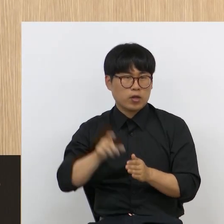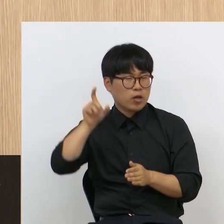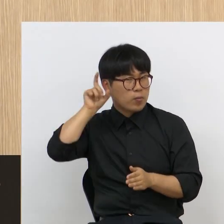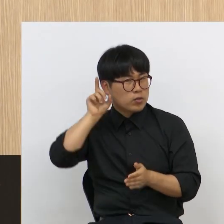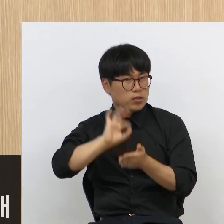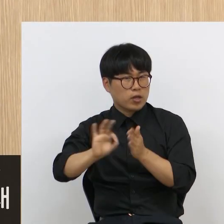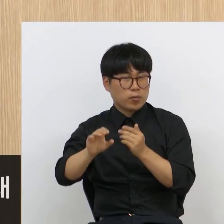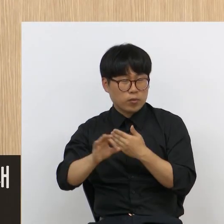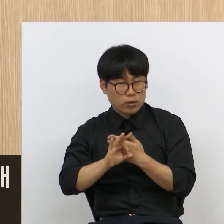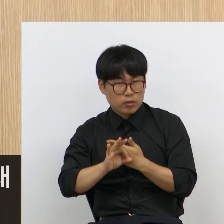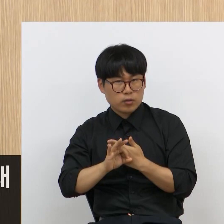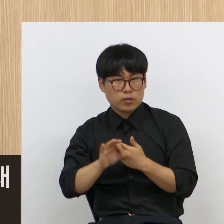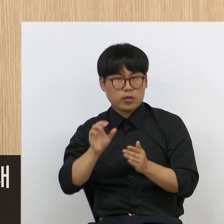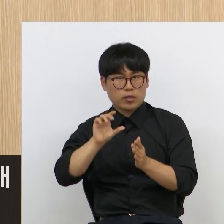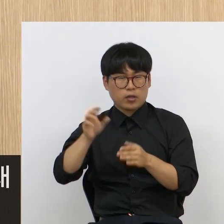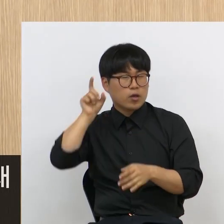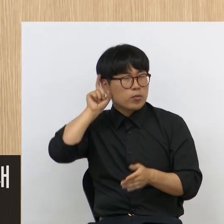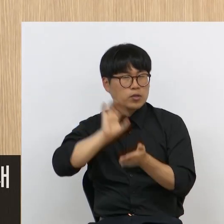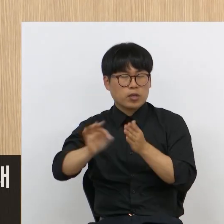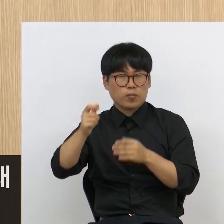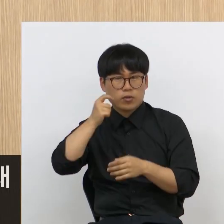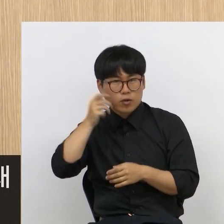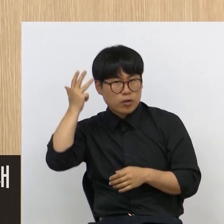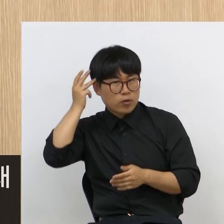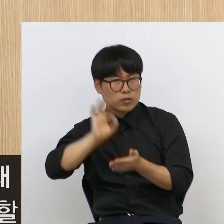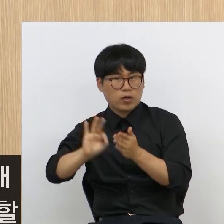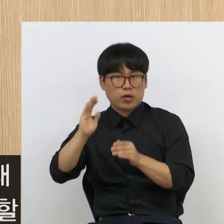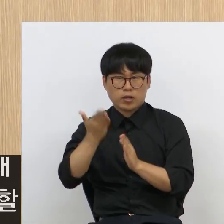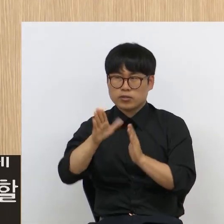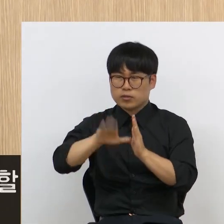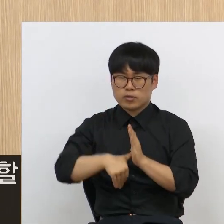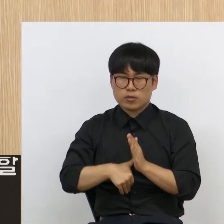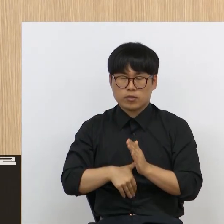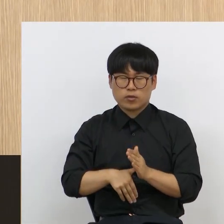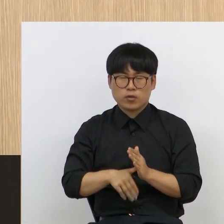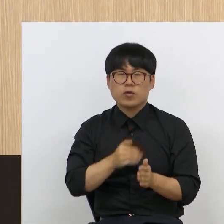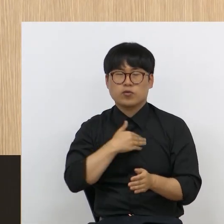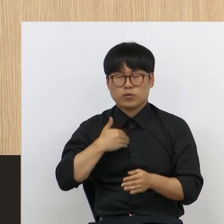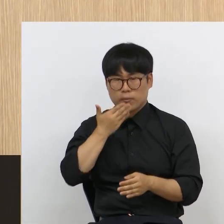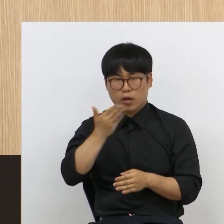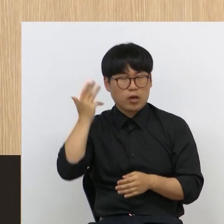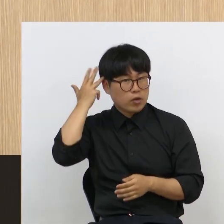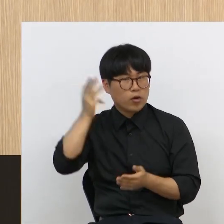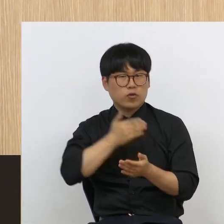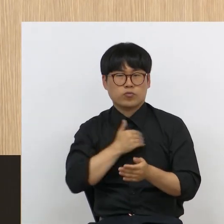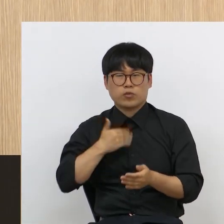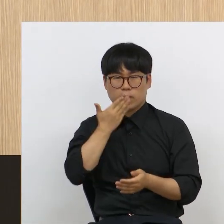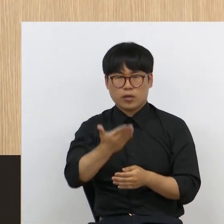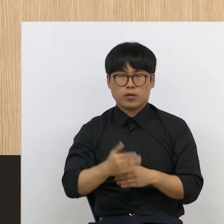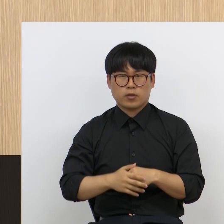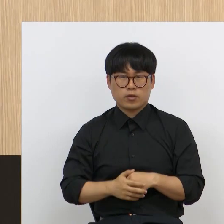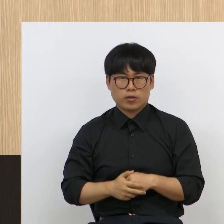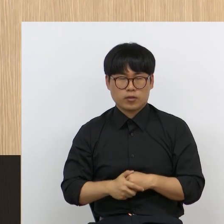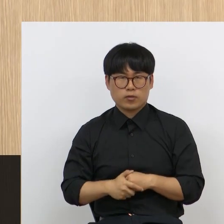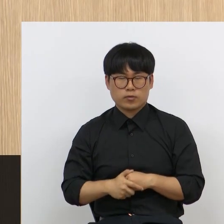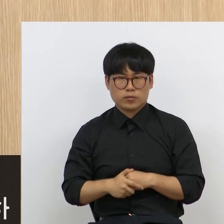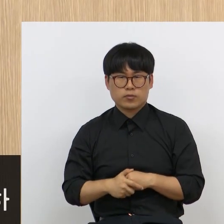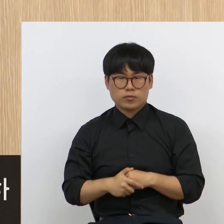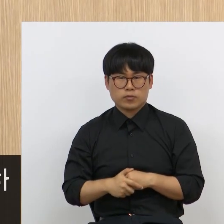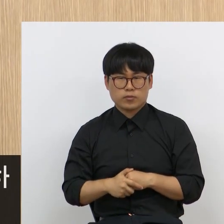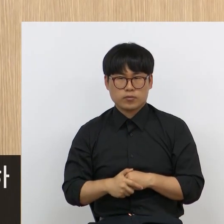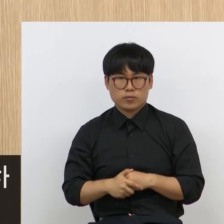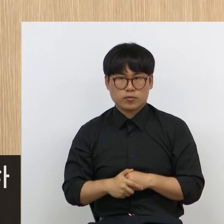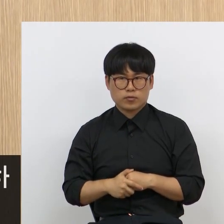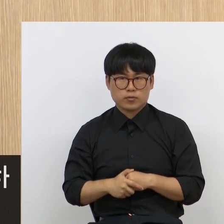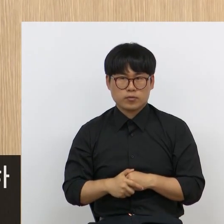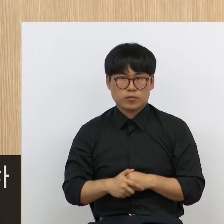할 수 있습니다. 이제 다만 그거를 한 번 수술로 해결할 거냐, 중이염도 해결하고 와우까지 할 수 있느냐,